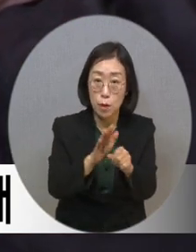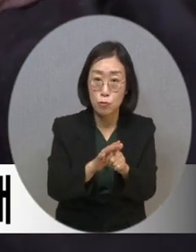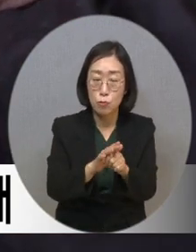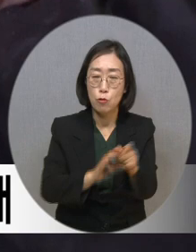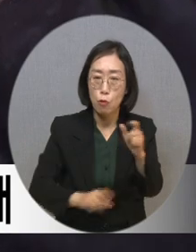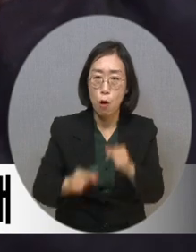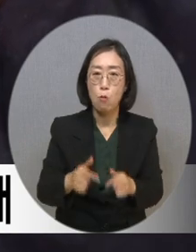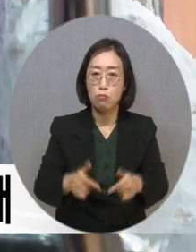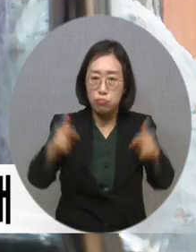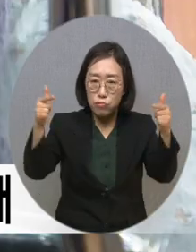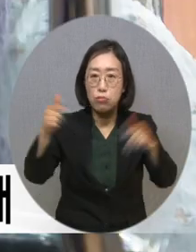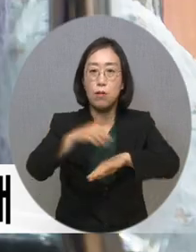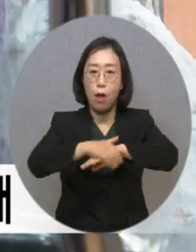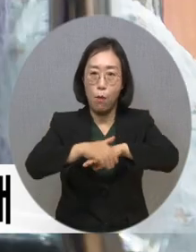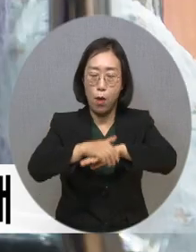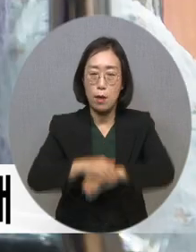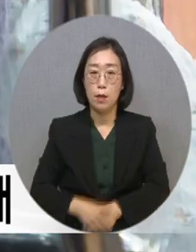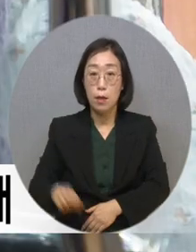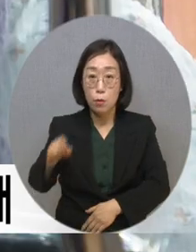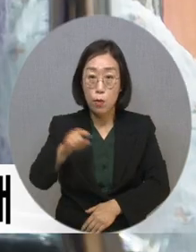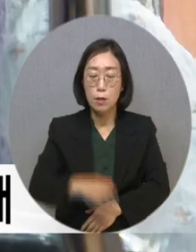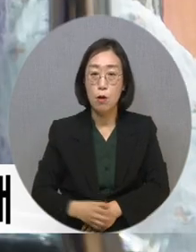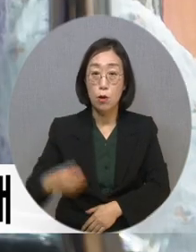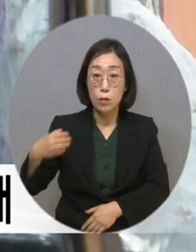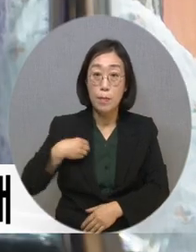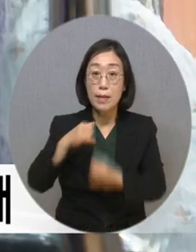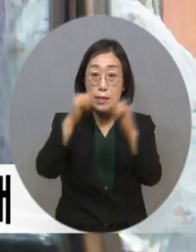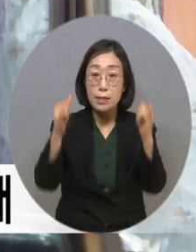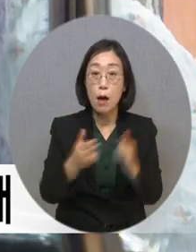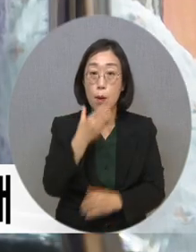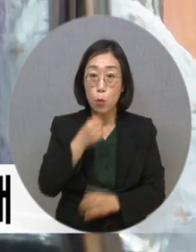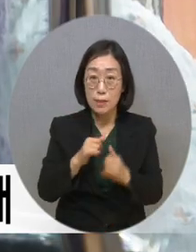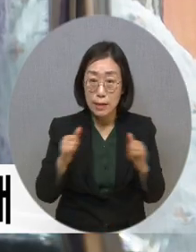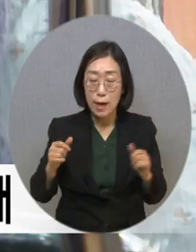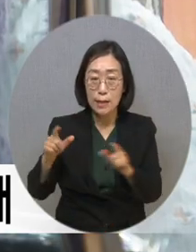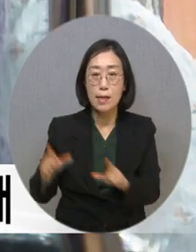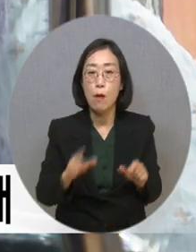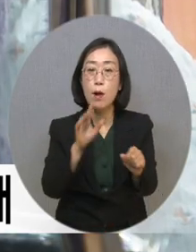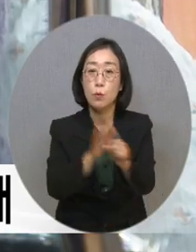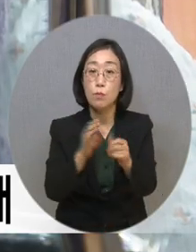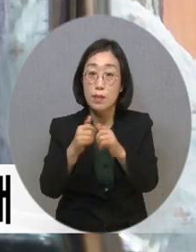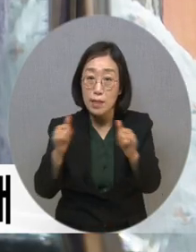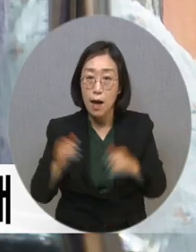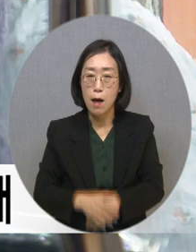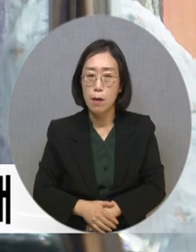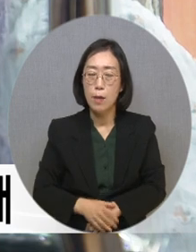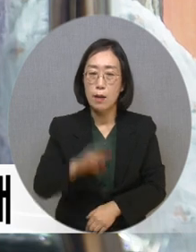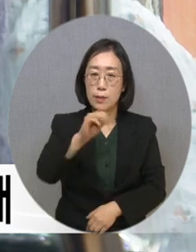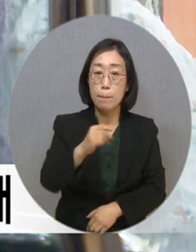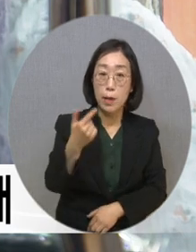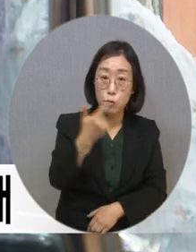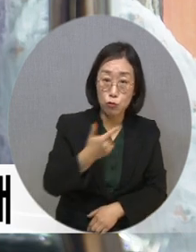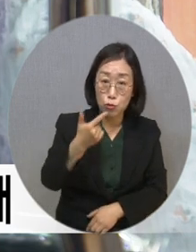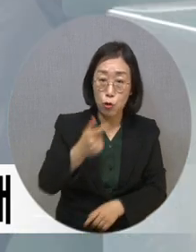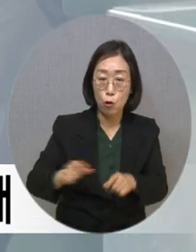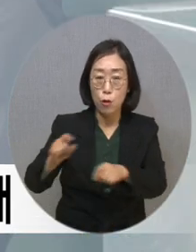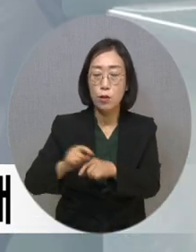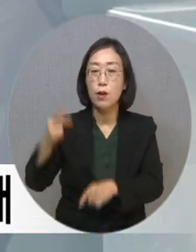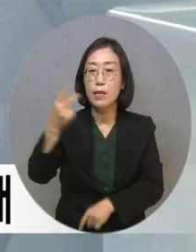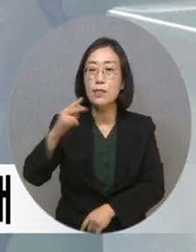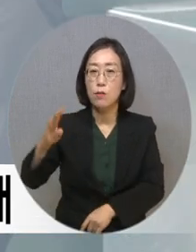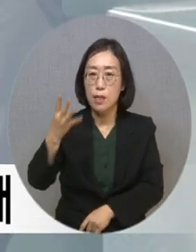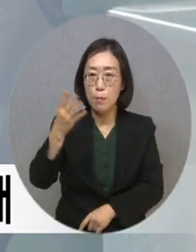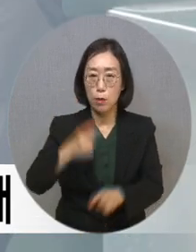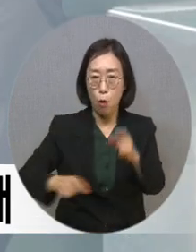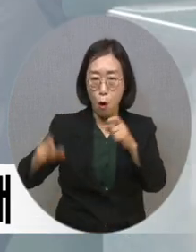제공기로 했습니다이를 위해 전담 사회복지사와 생활 지원사 기존 36,000 여명에서 2,400여